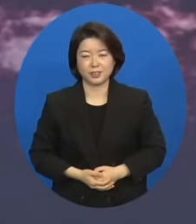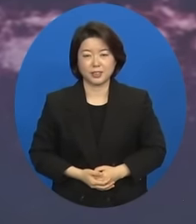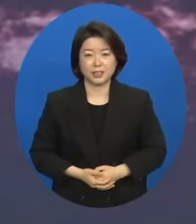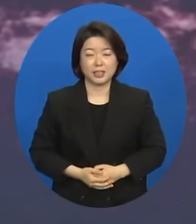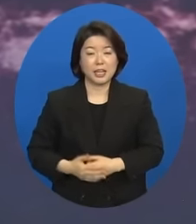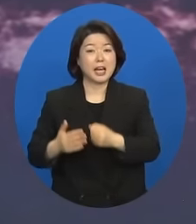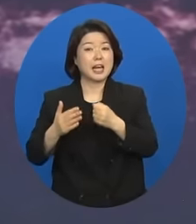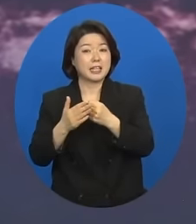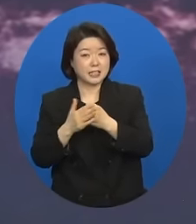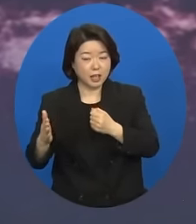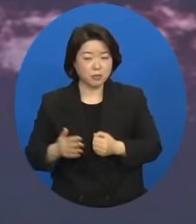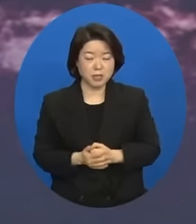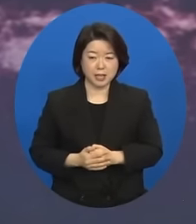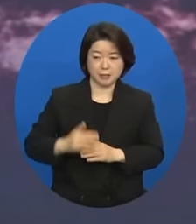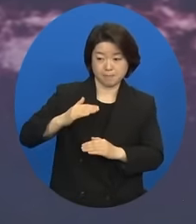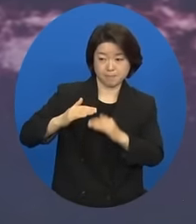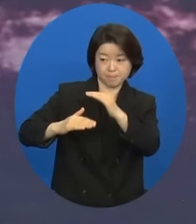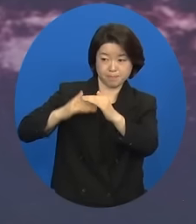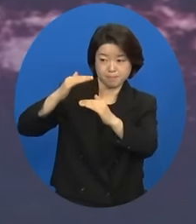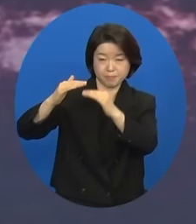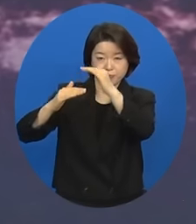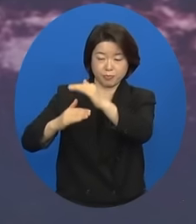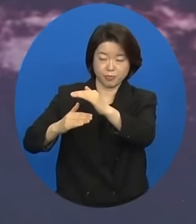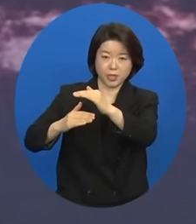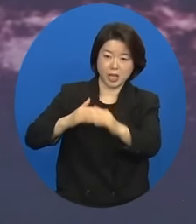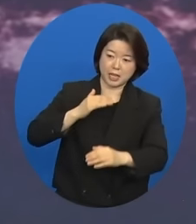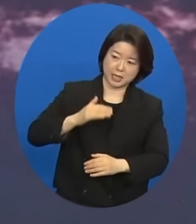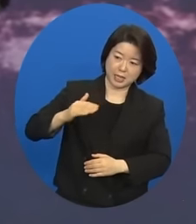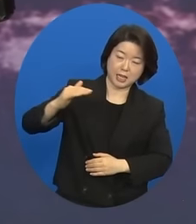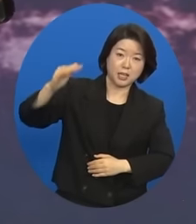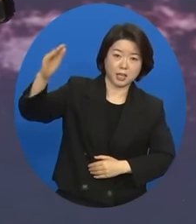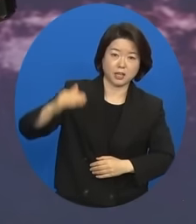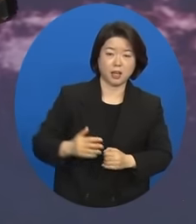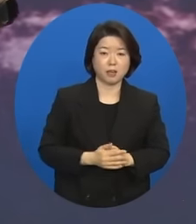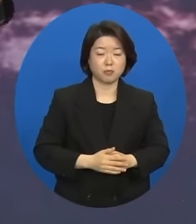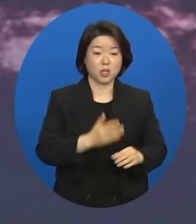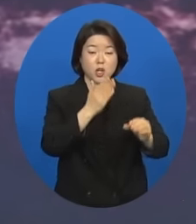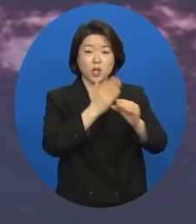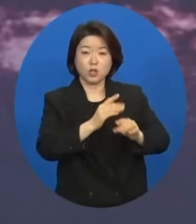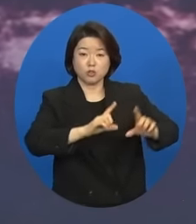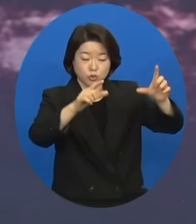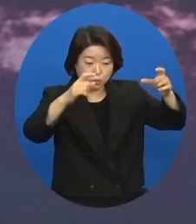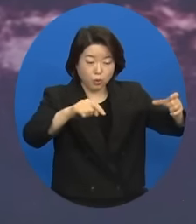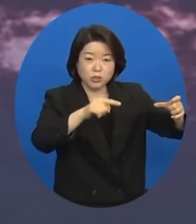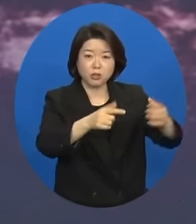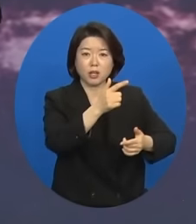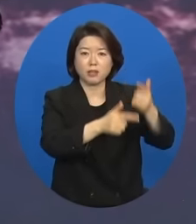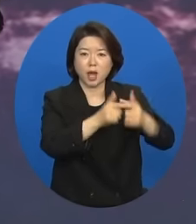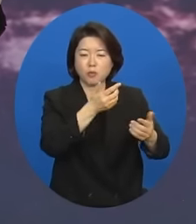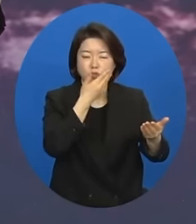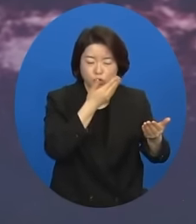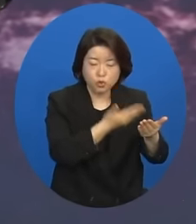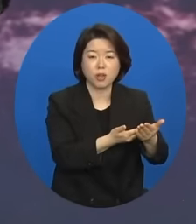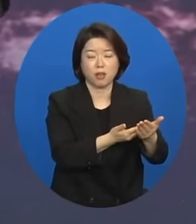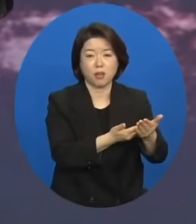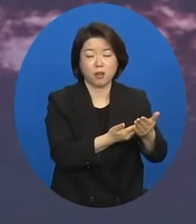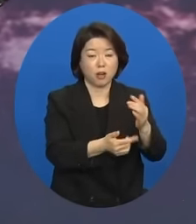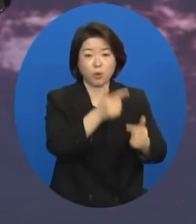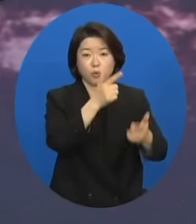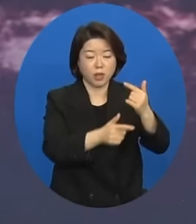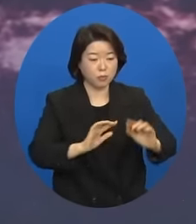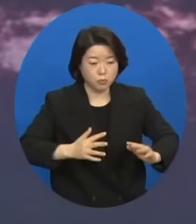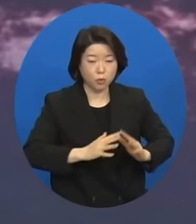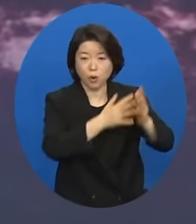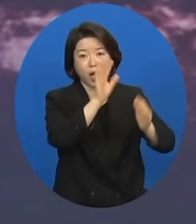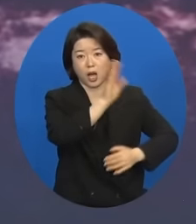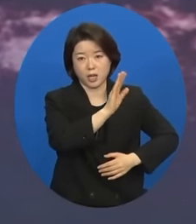그래서이 층층이 쌓인 계단을 말해요이 중동지역 나무가 굉장히 귀합니다 그래서 나무로 웬만해서 뭘 짓지 않아요 다 돌로 짓죠